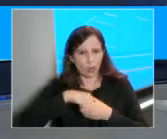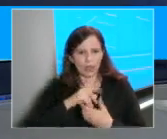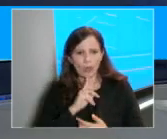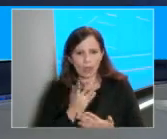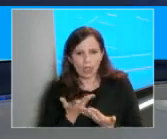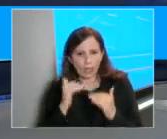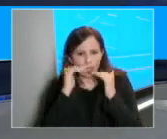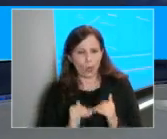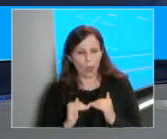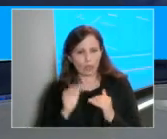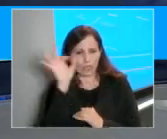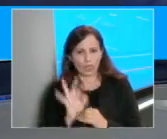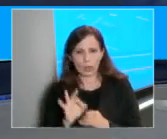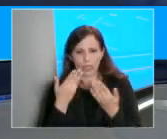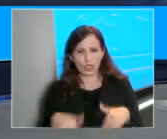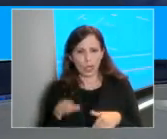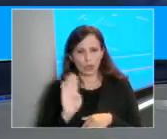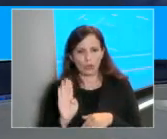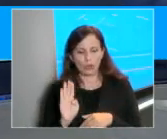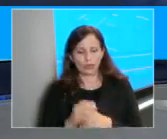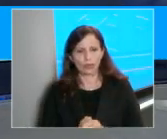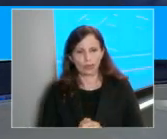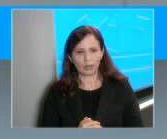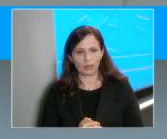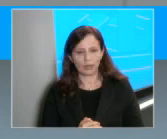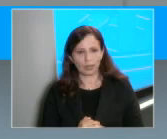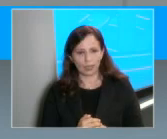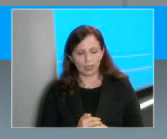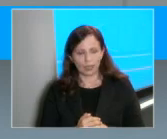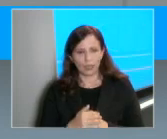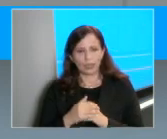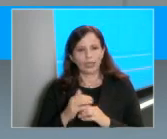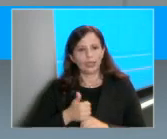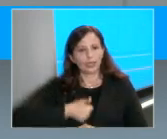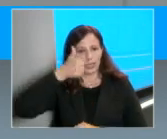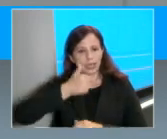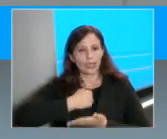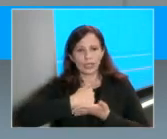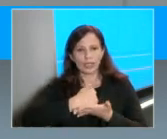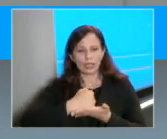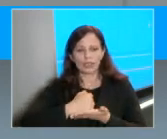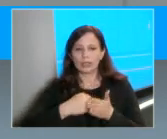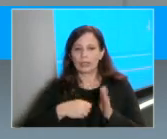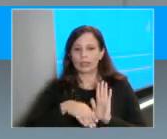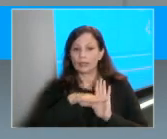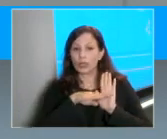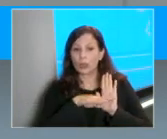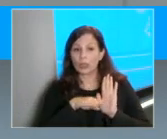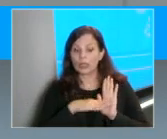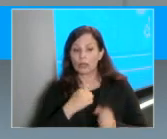למלחמה כוללת יורדת? זה כישלון של נתניהו. לא מסיבת עיתונאים, אלא שר האוצר הציג לממשלה לבקשת ראש הממשלה נתונים